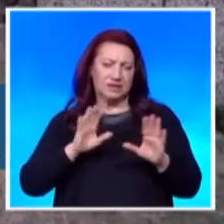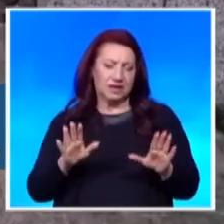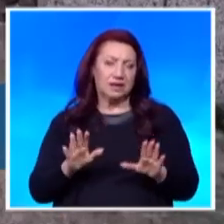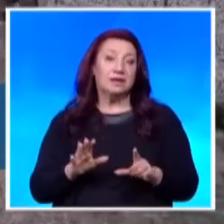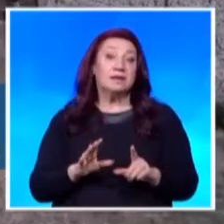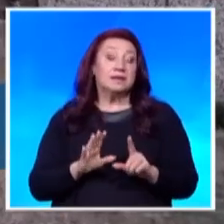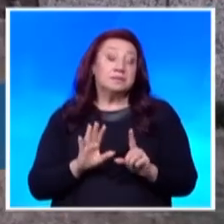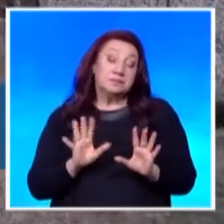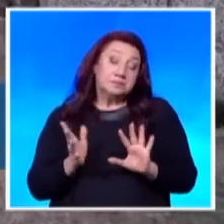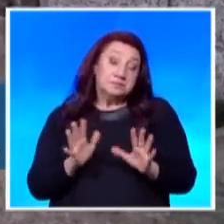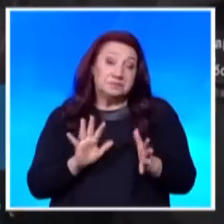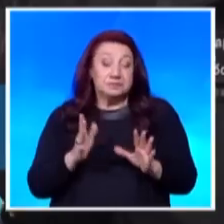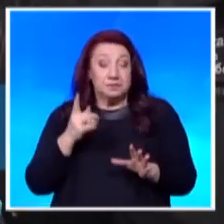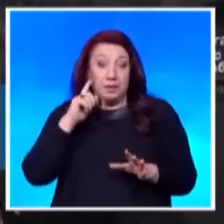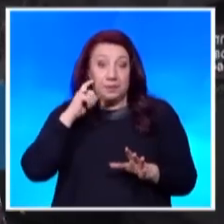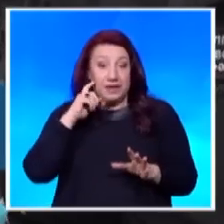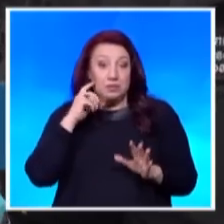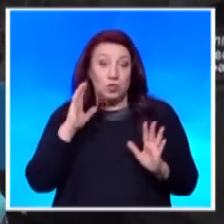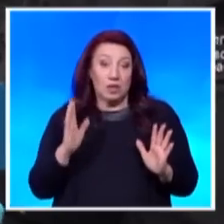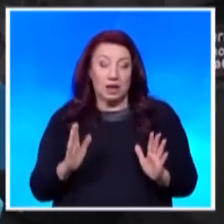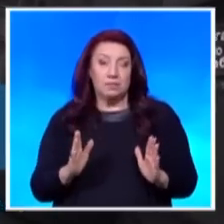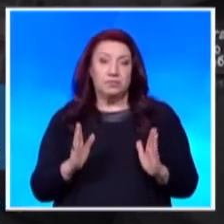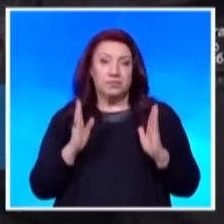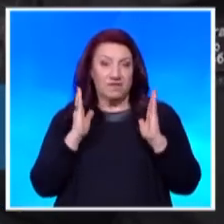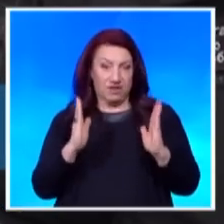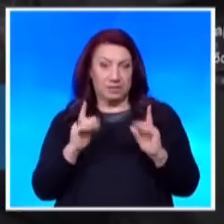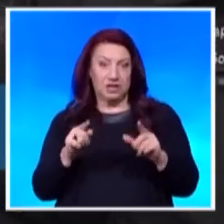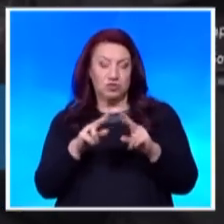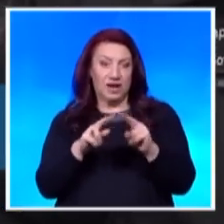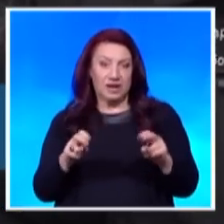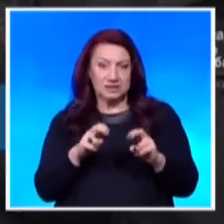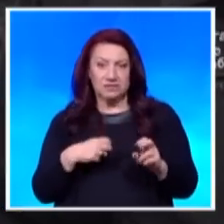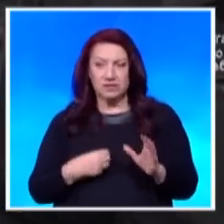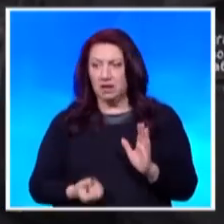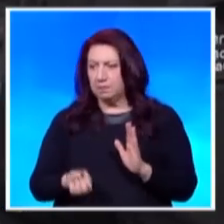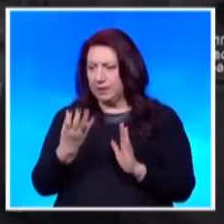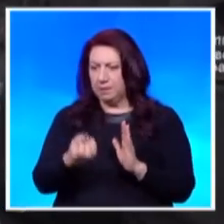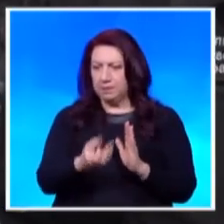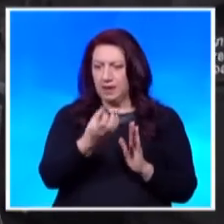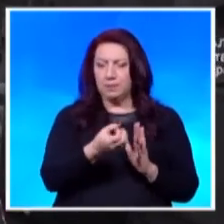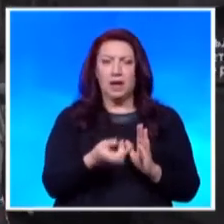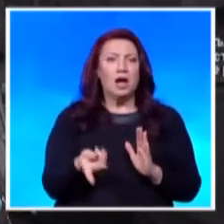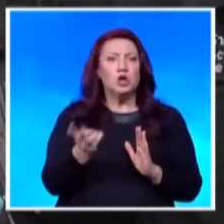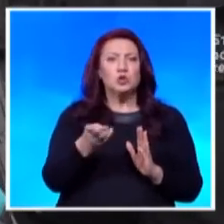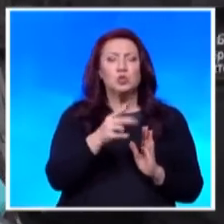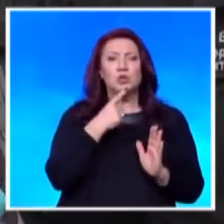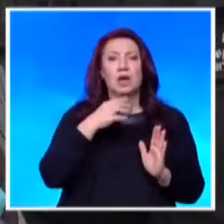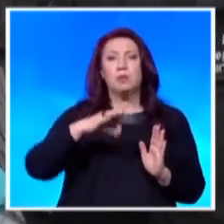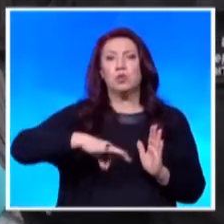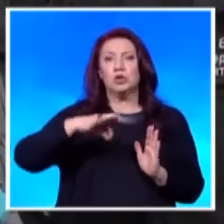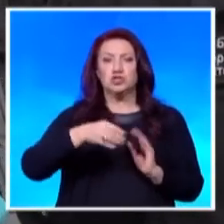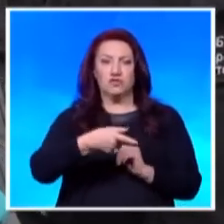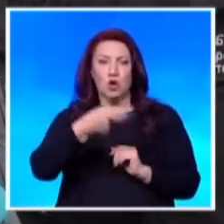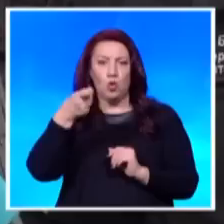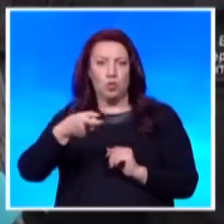не изключвам възможността в рамките на това разследване да излязат още няколко поръчкови убийства, да излязат